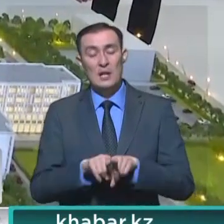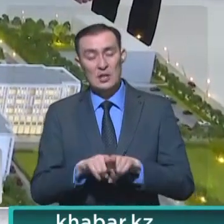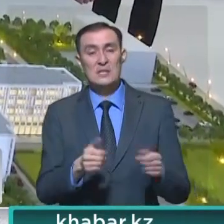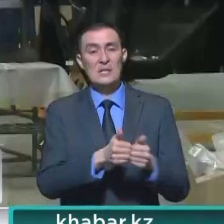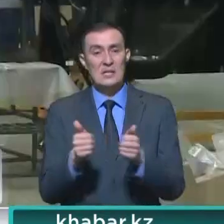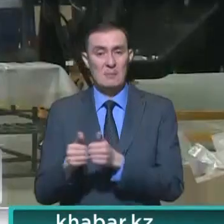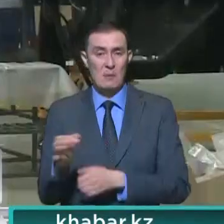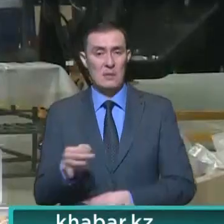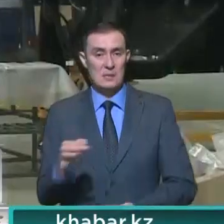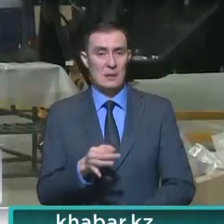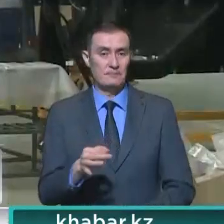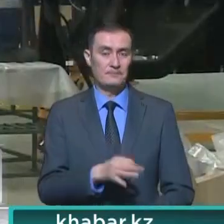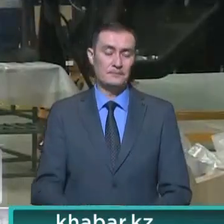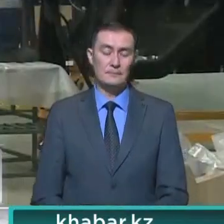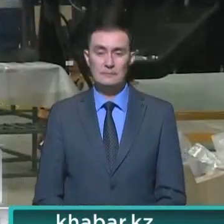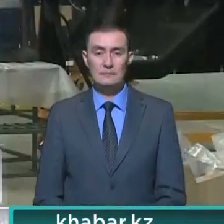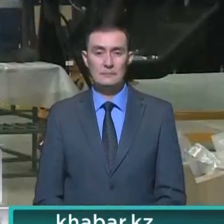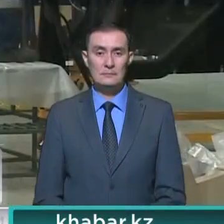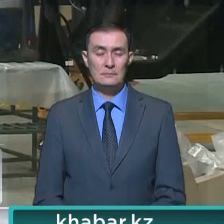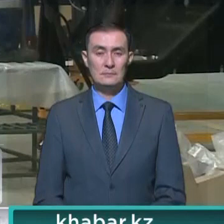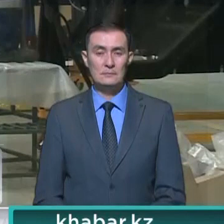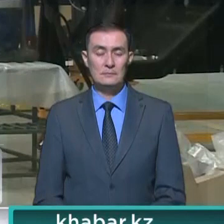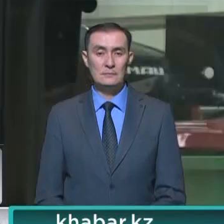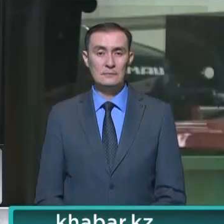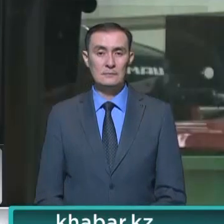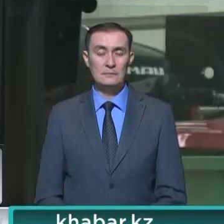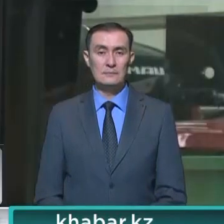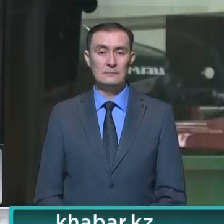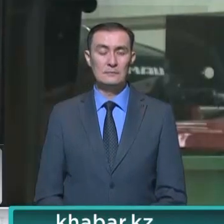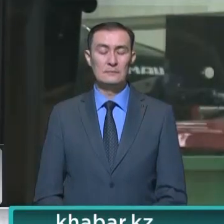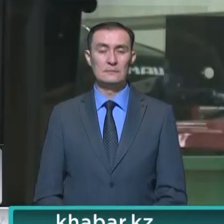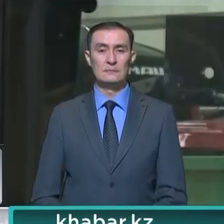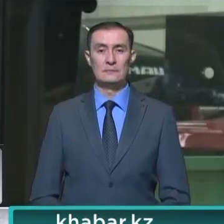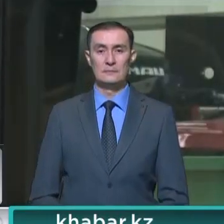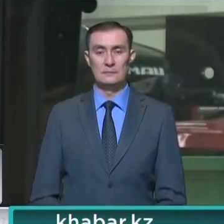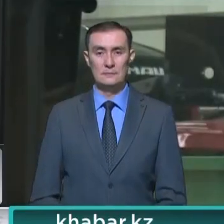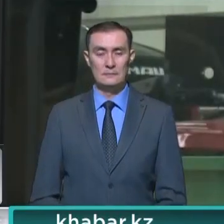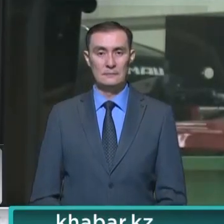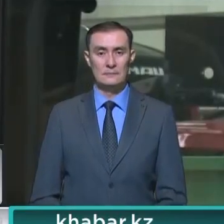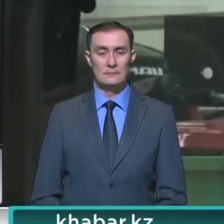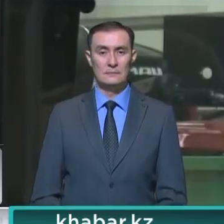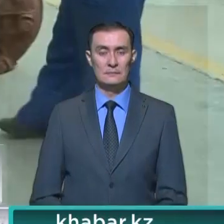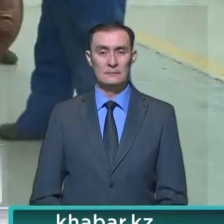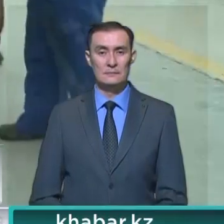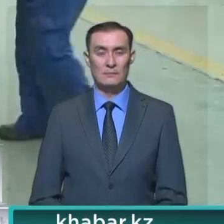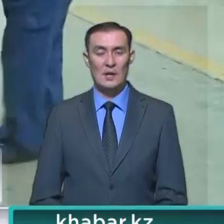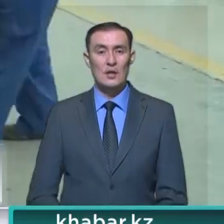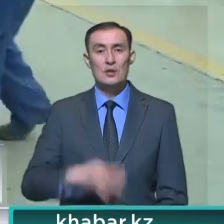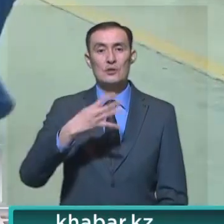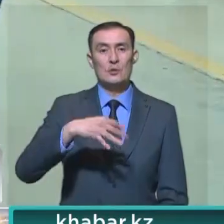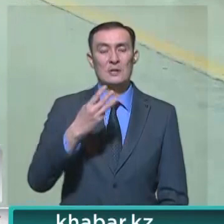нашим регионам. В